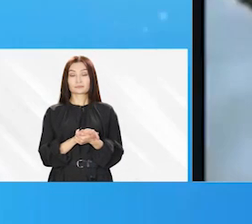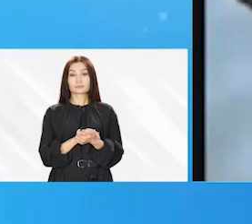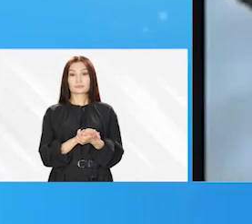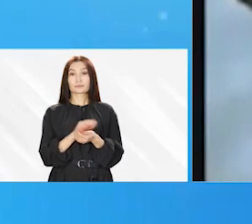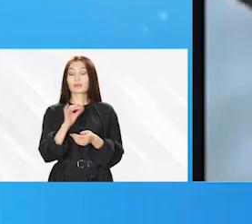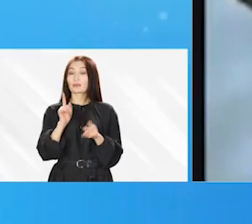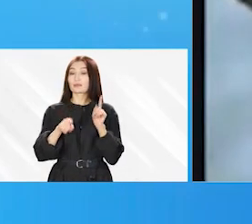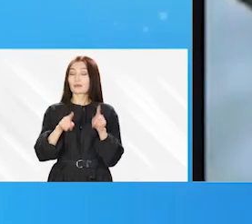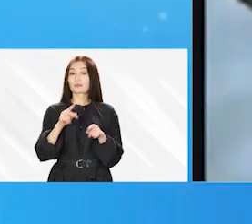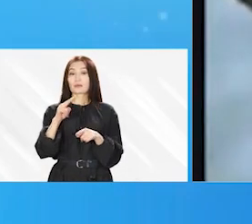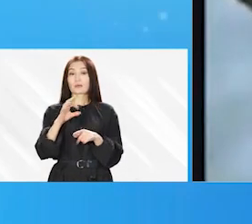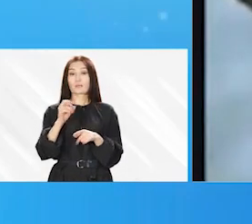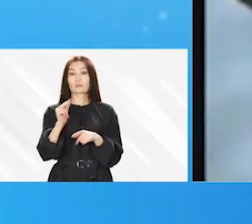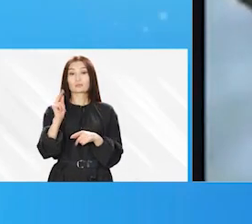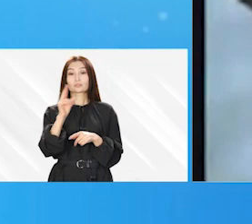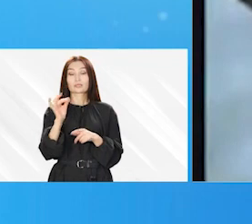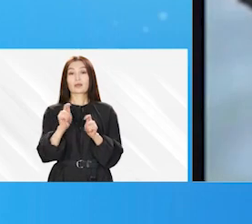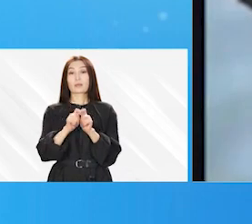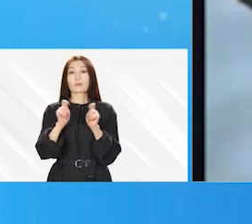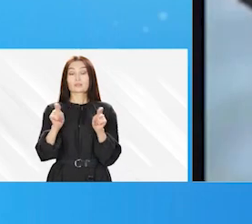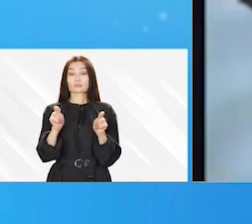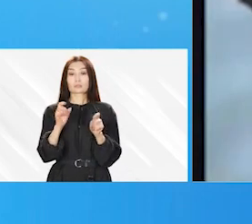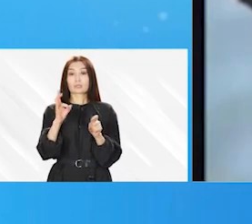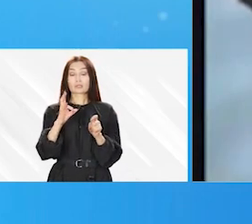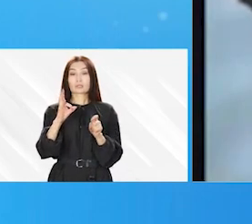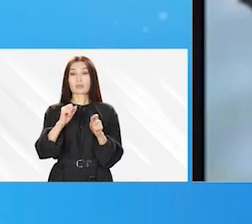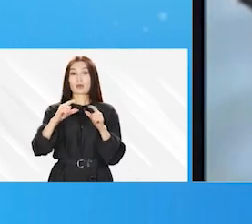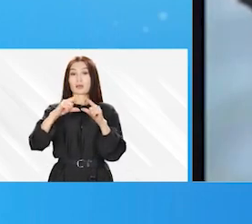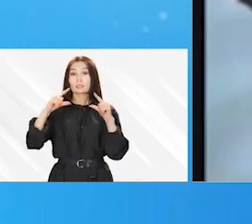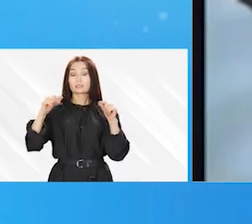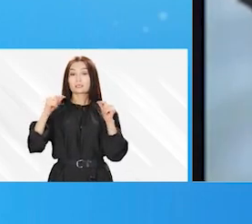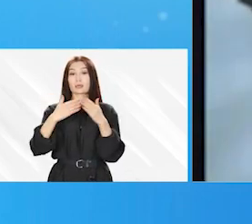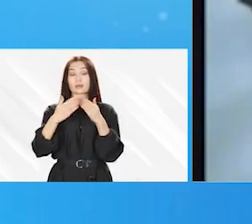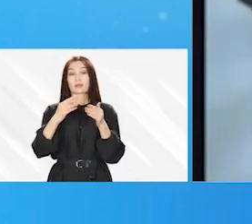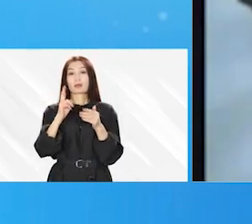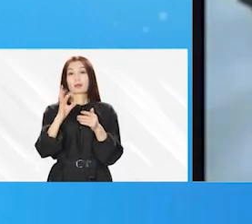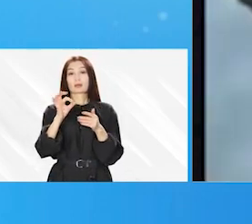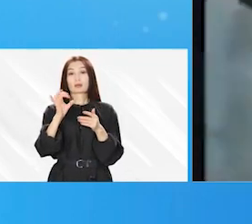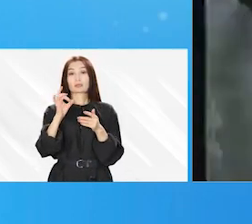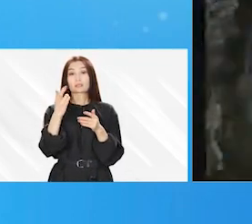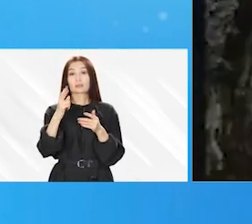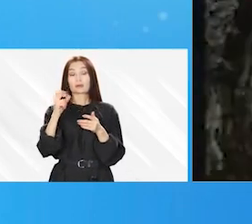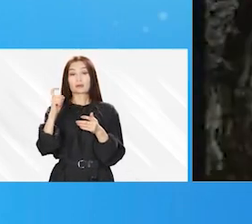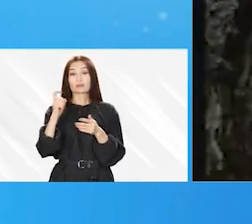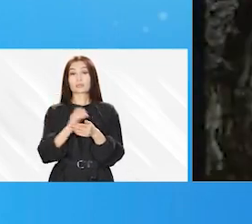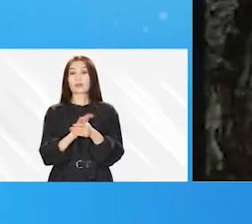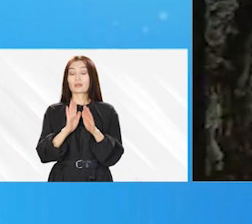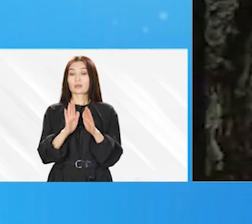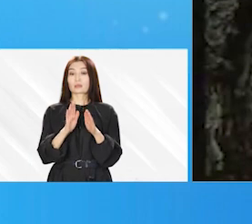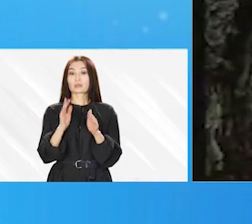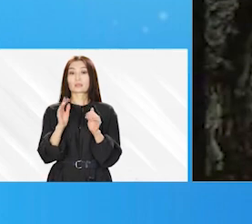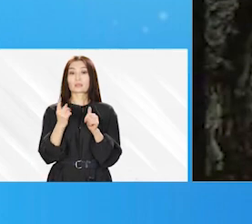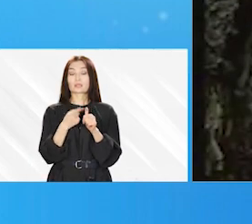иногда почки образуются на стебле и листьях или корнях такие